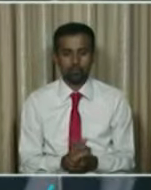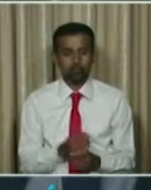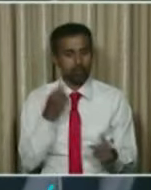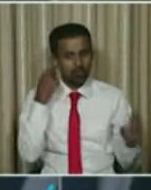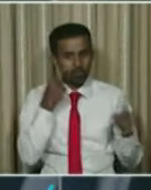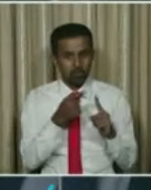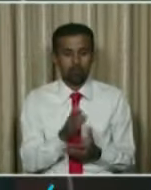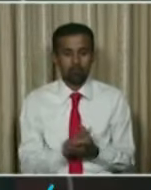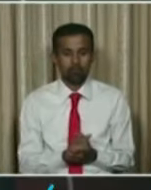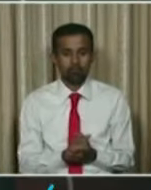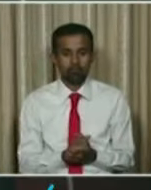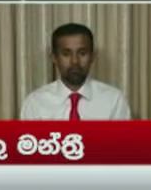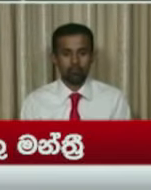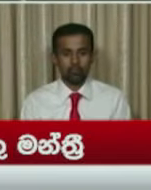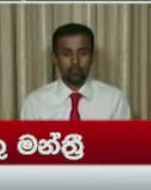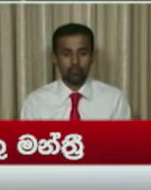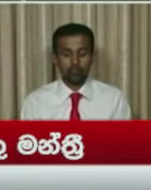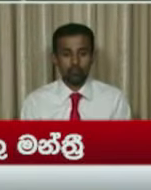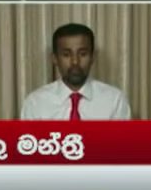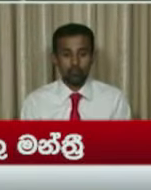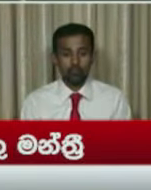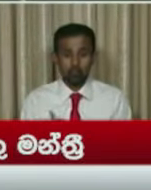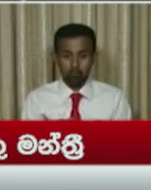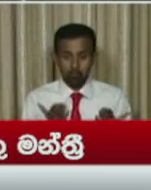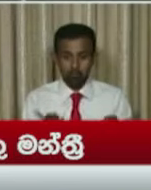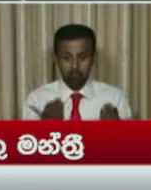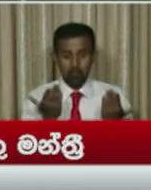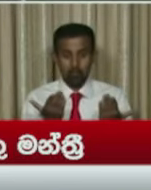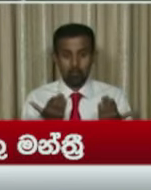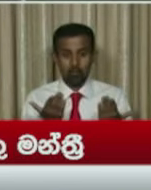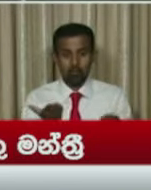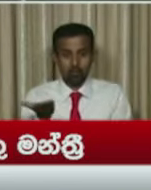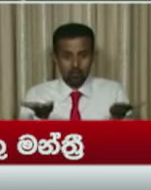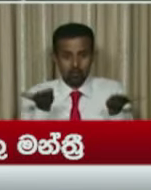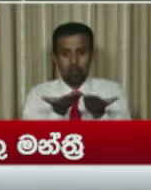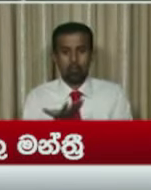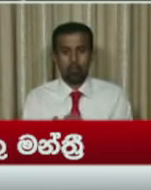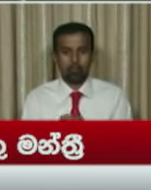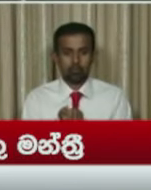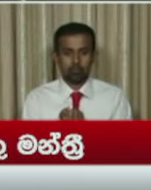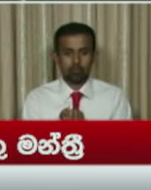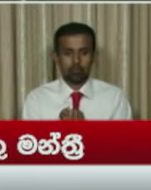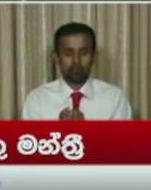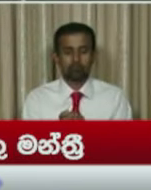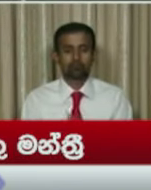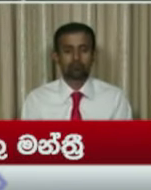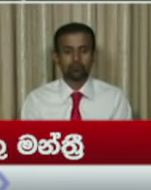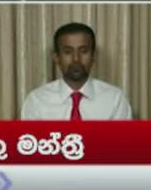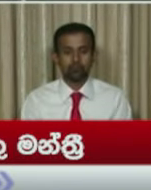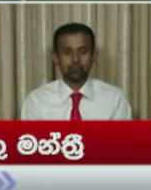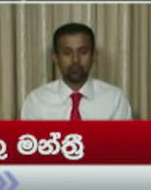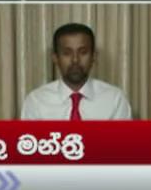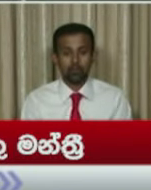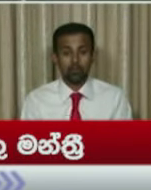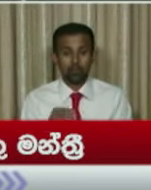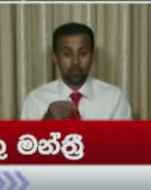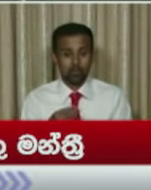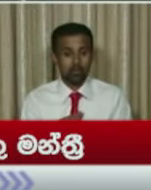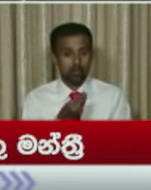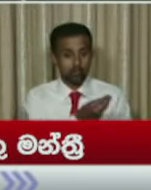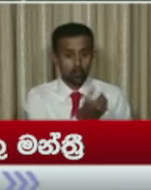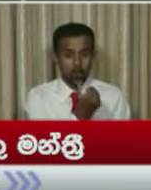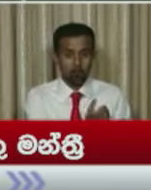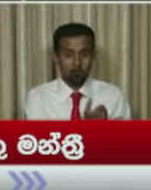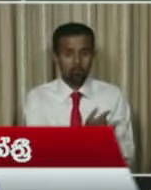will implement amendment එක කරනකොට check and balance එකක් තියෙන්න ඕනේ ඒ නිසා ඒක ණය දුන්න